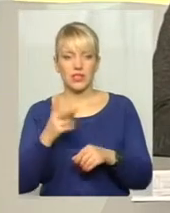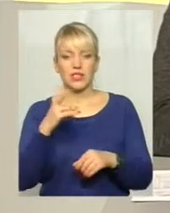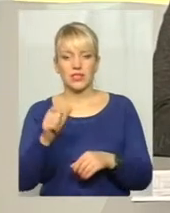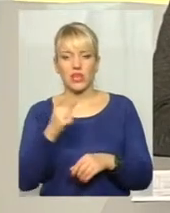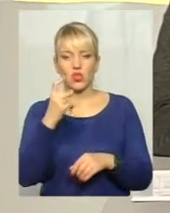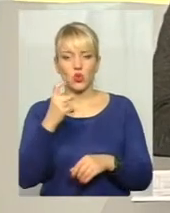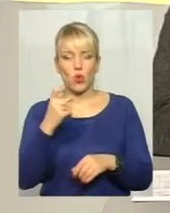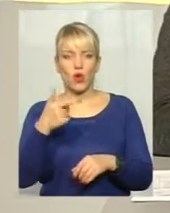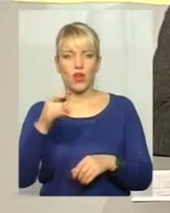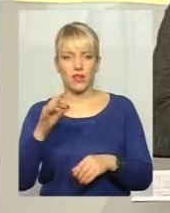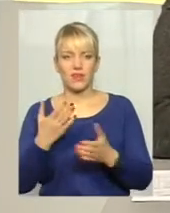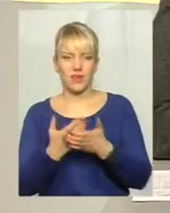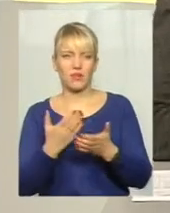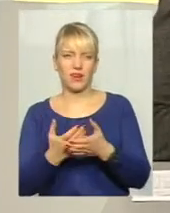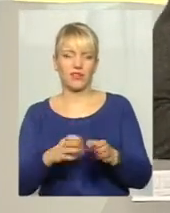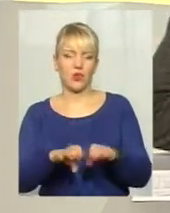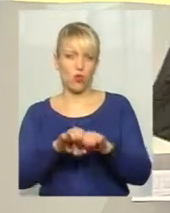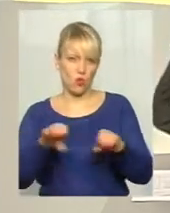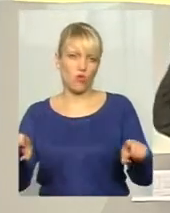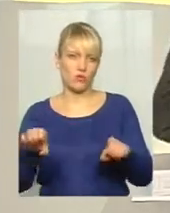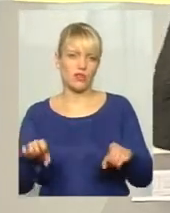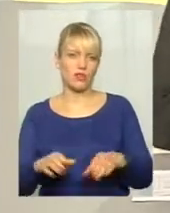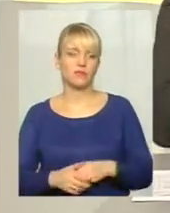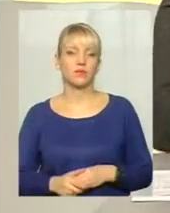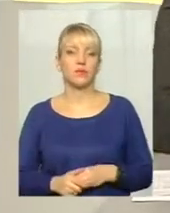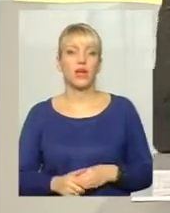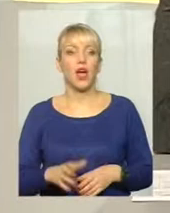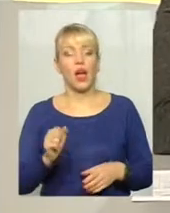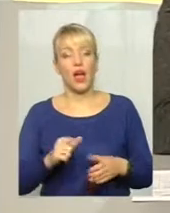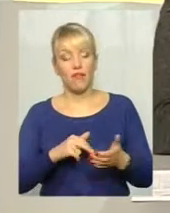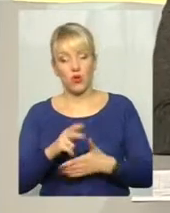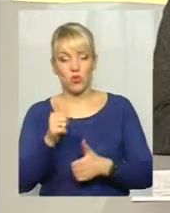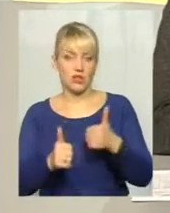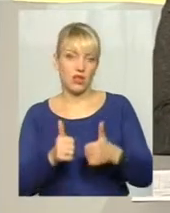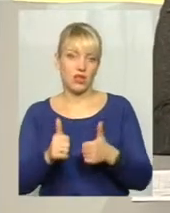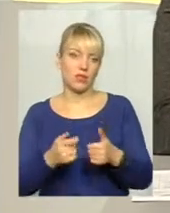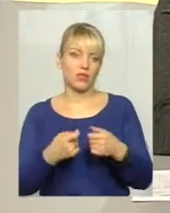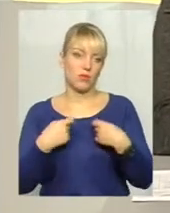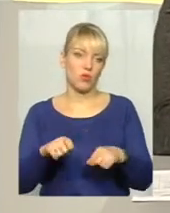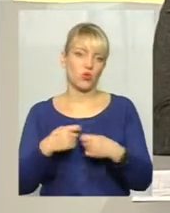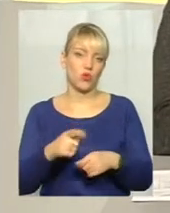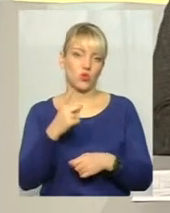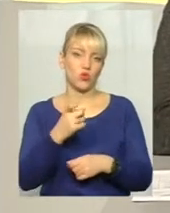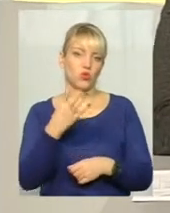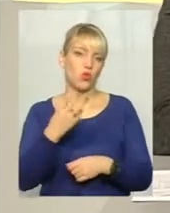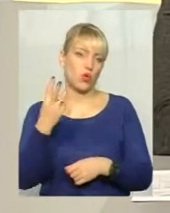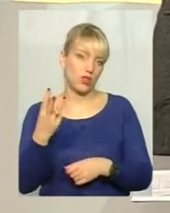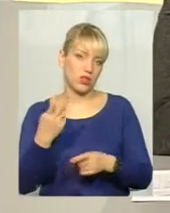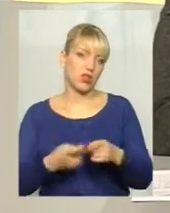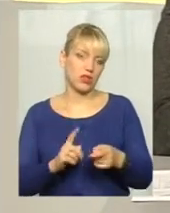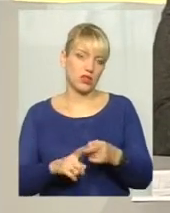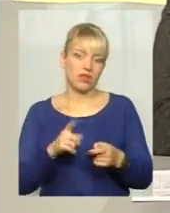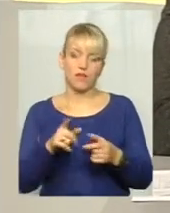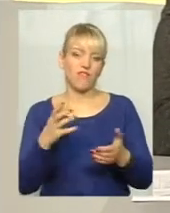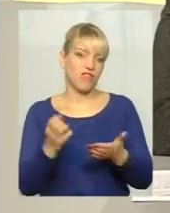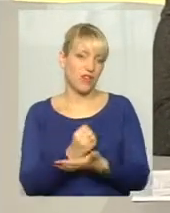палку колбаси, давайте так вже по холодильнику пройдемось, так? А виходиш на тендер і продаєш її на 43% дорожче, 143, і ти виграєш цей тендер, бо